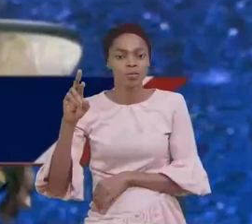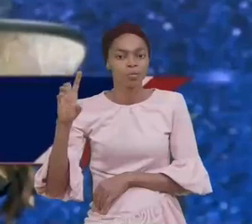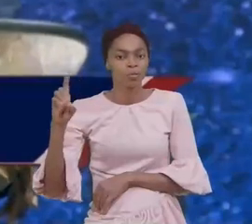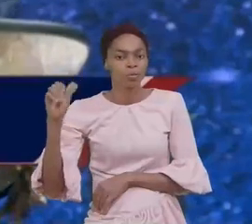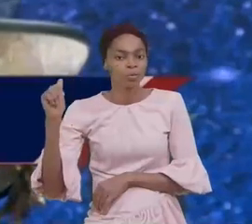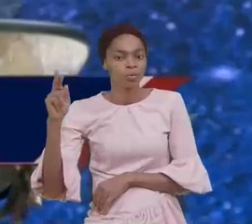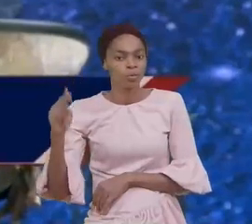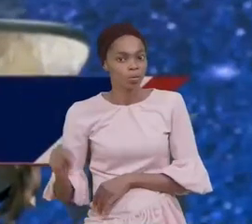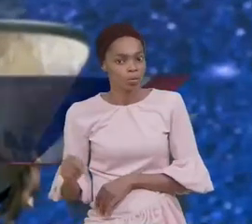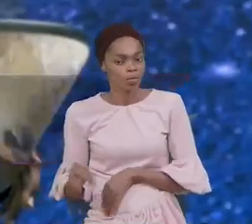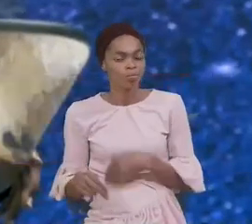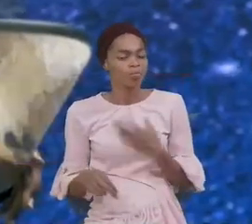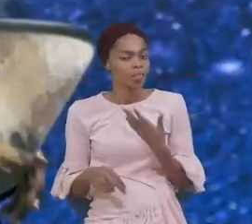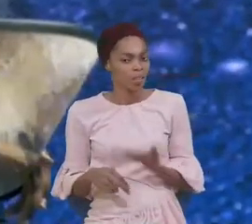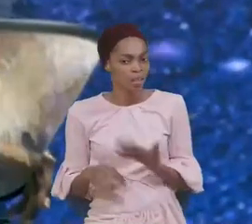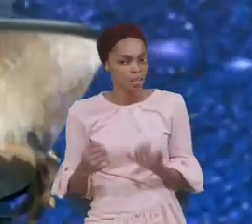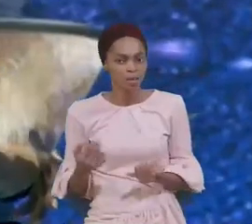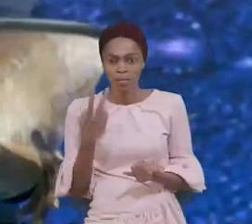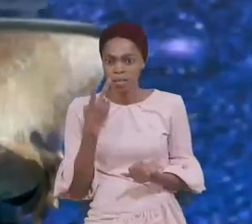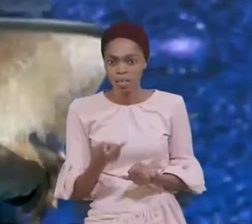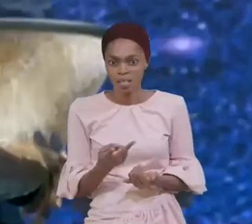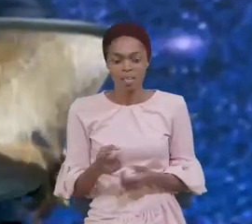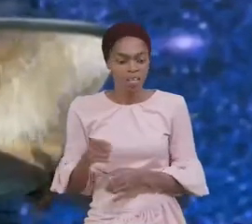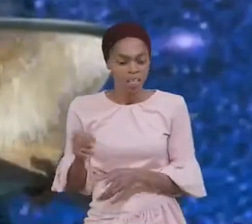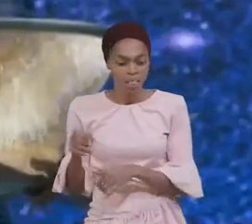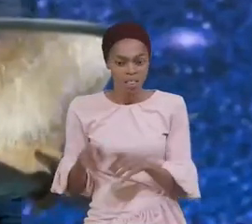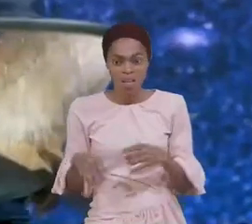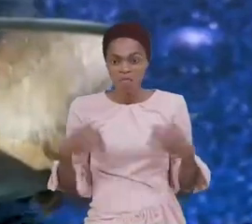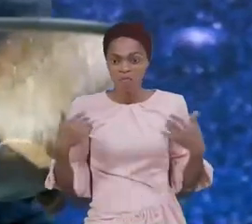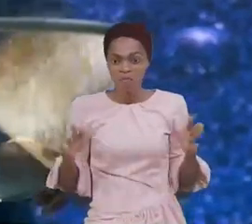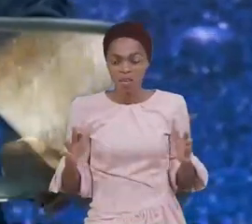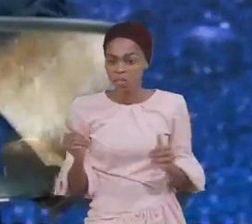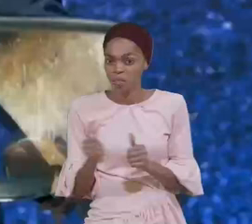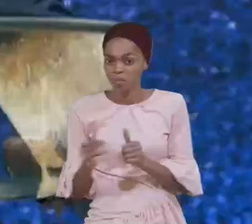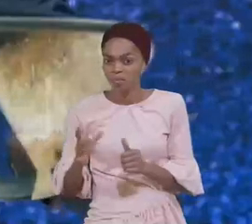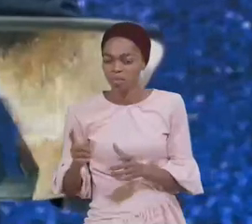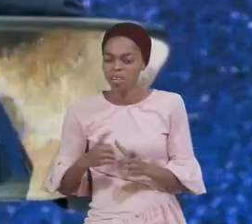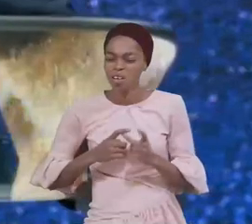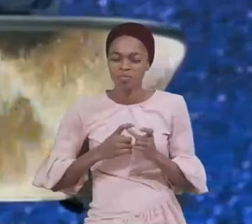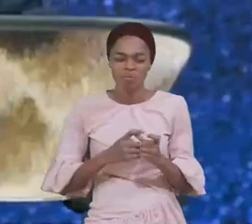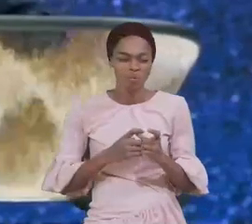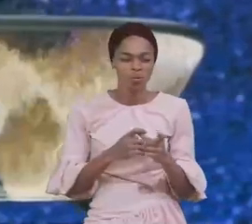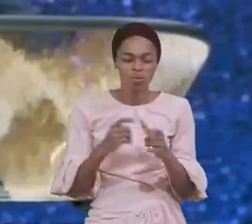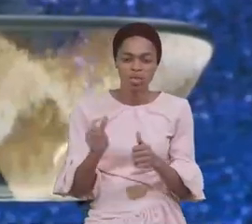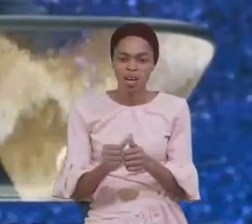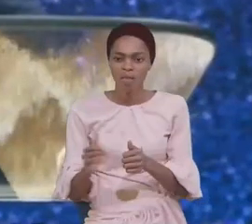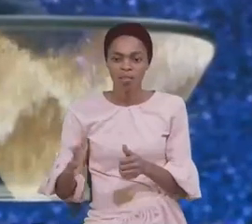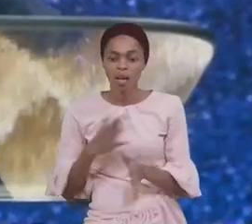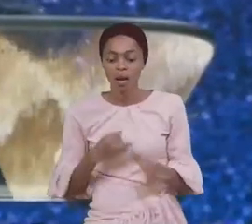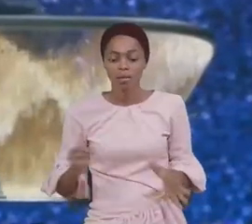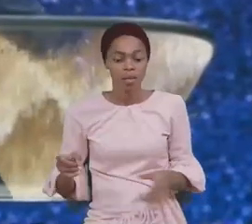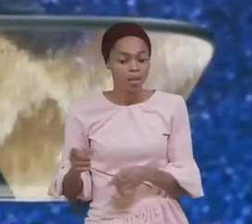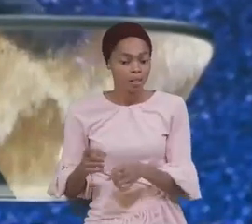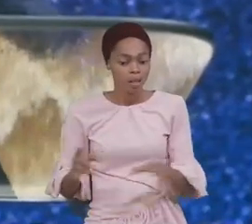Le point est qu'ils ont tout obtenu. Ils ont tout fait. Ils ont poursuivi tout. Ils ont